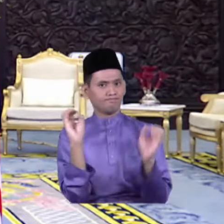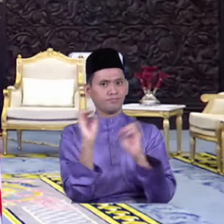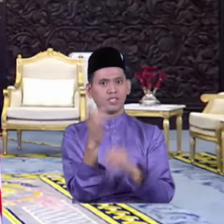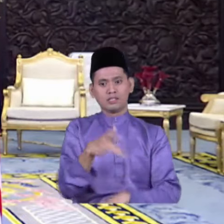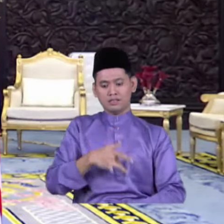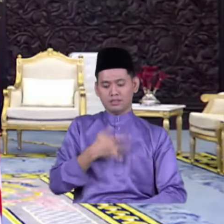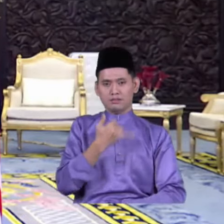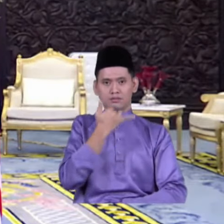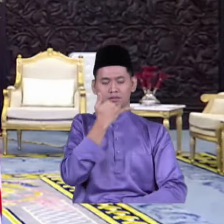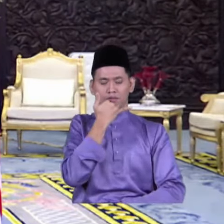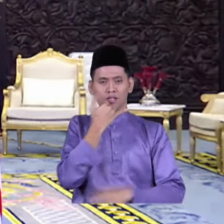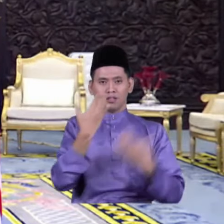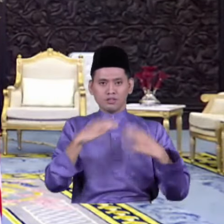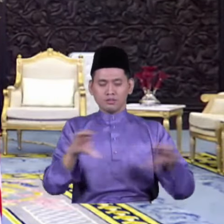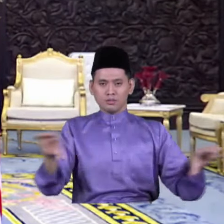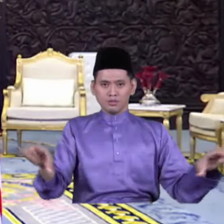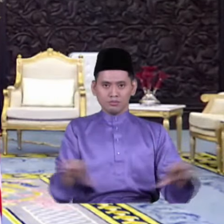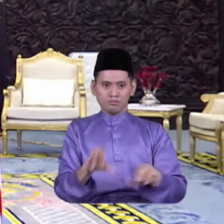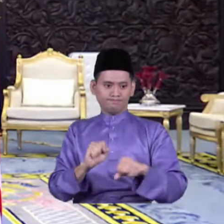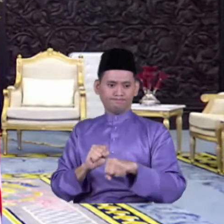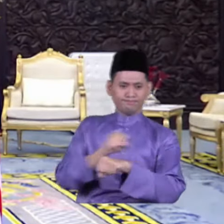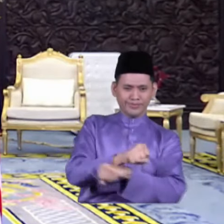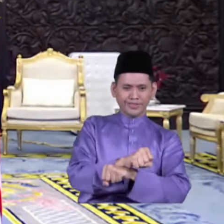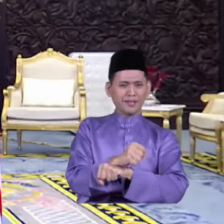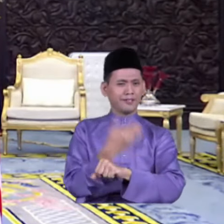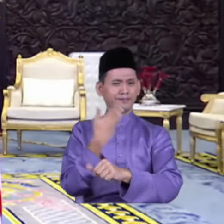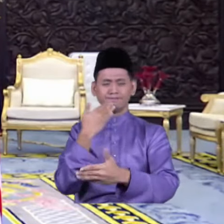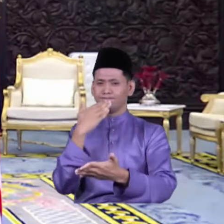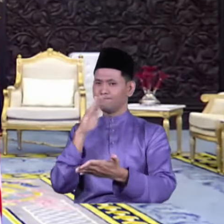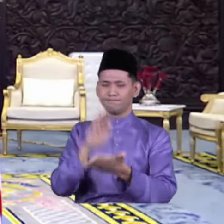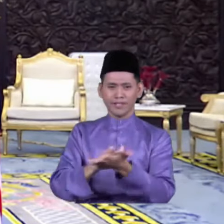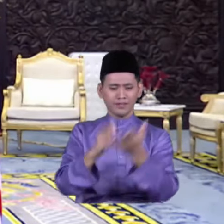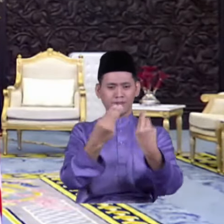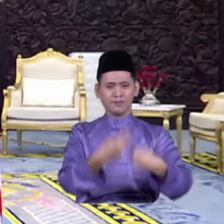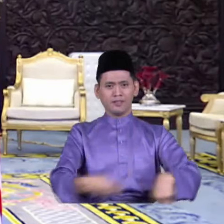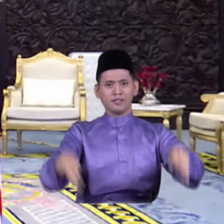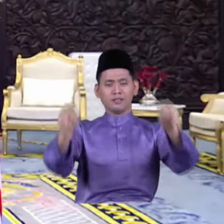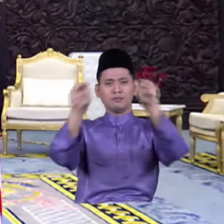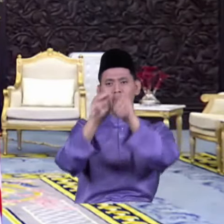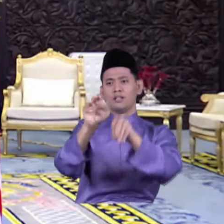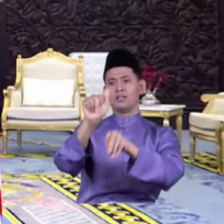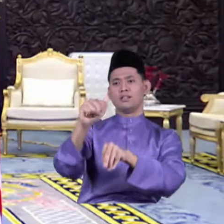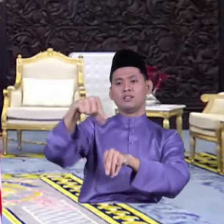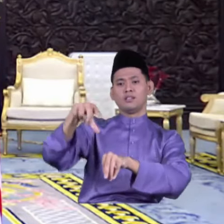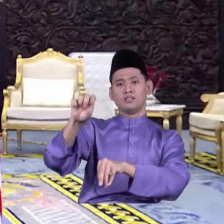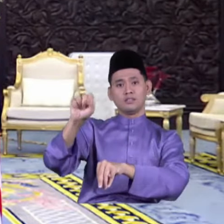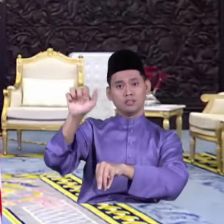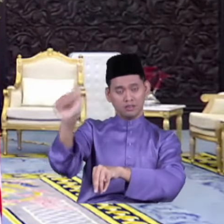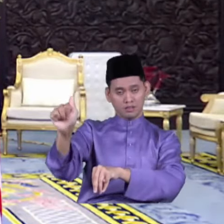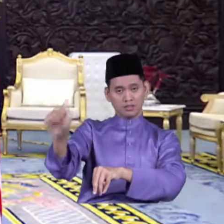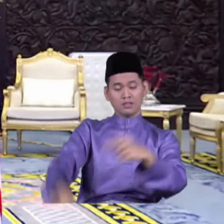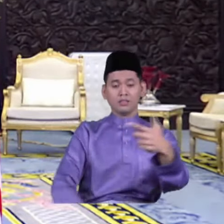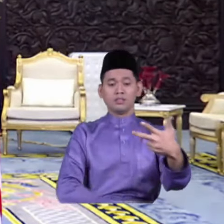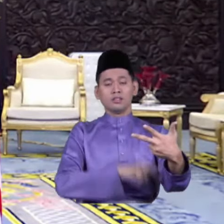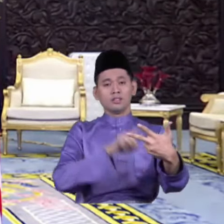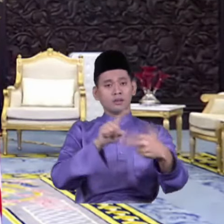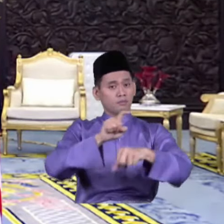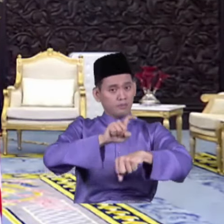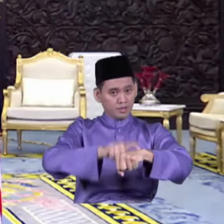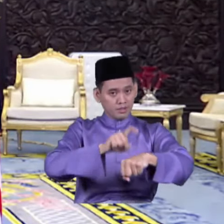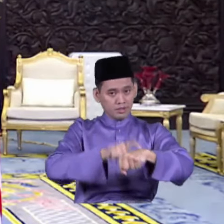telah melakukan serangan terkutuk ke atas Masjid Al Aqsa ketiga umat Islam